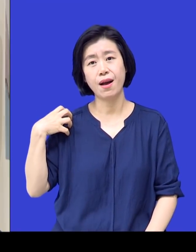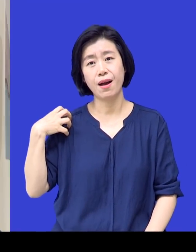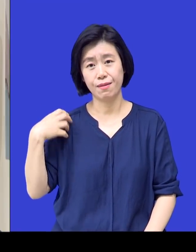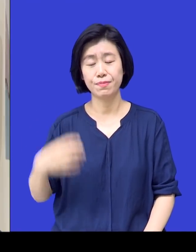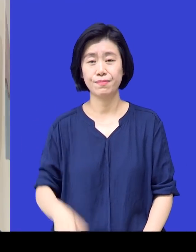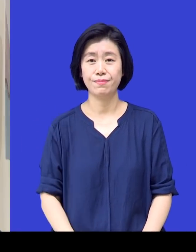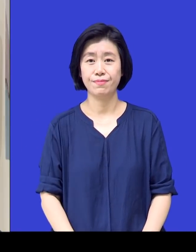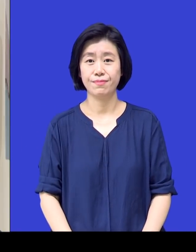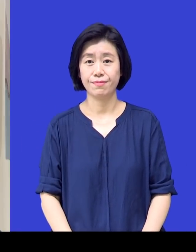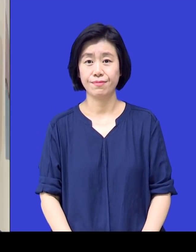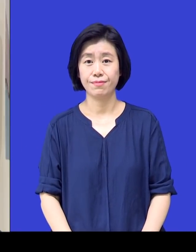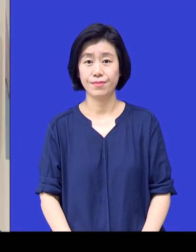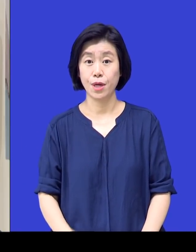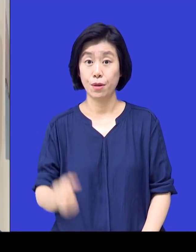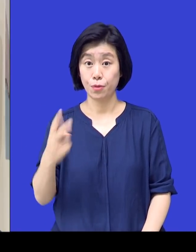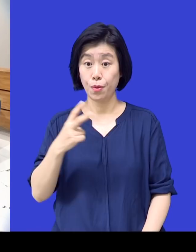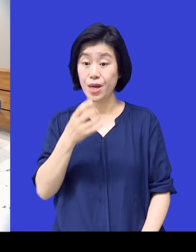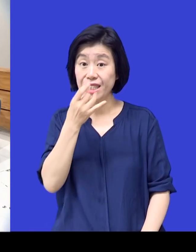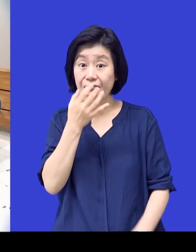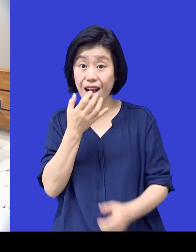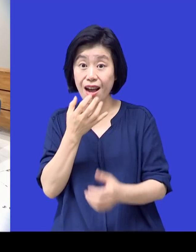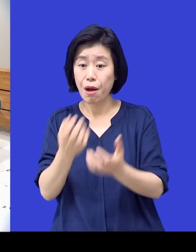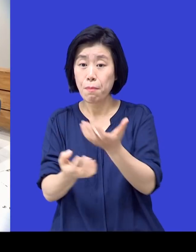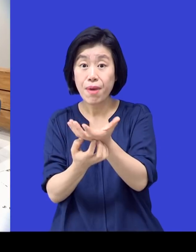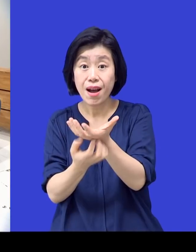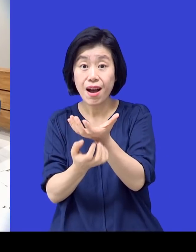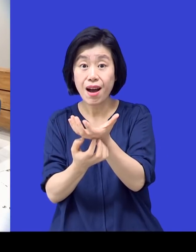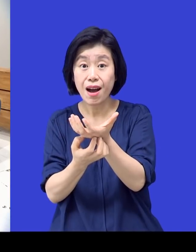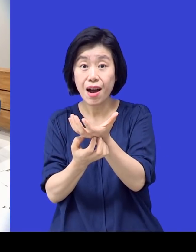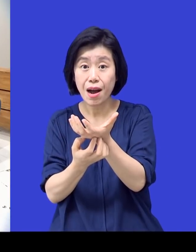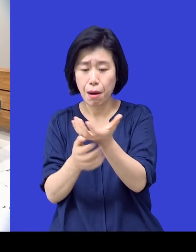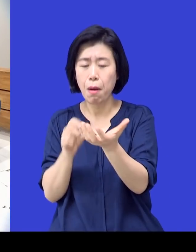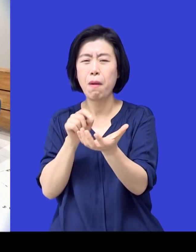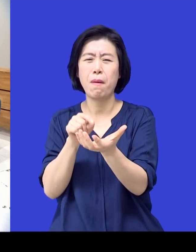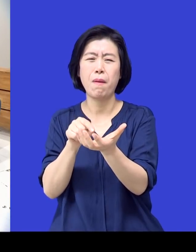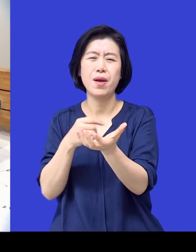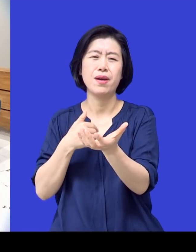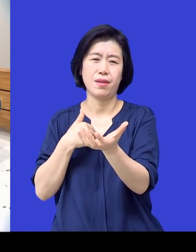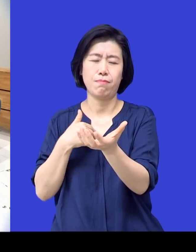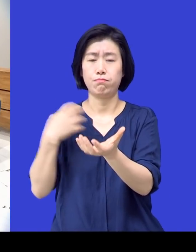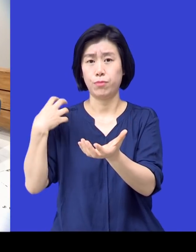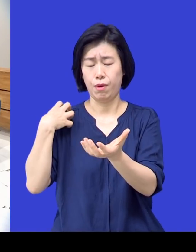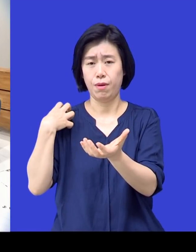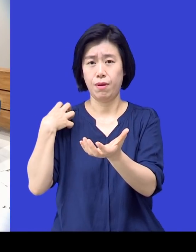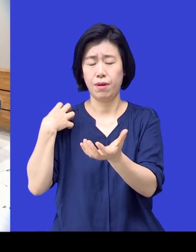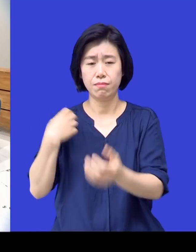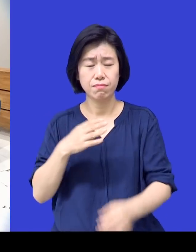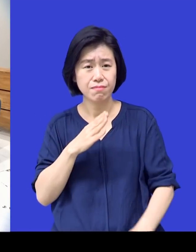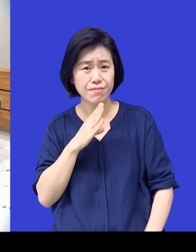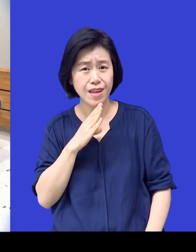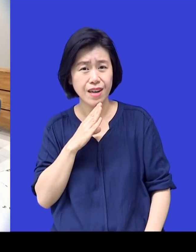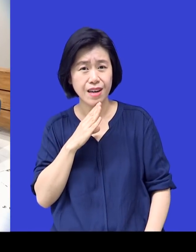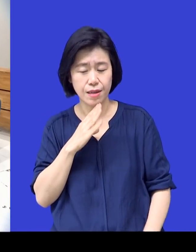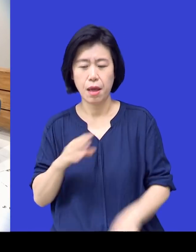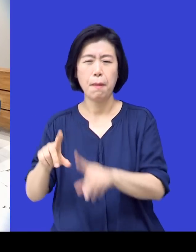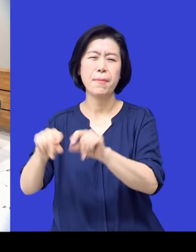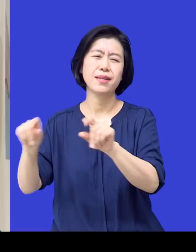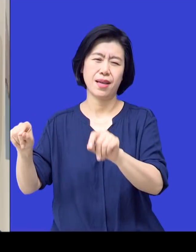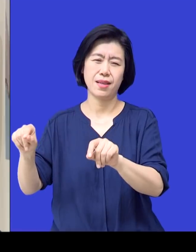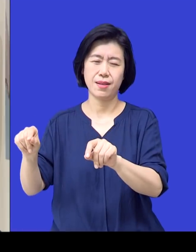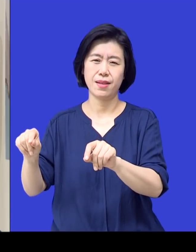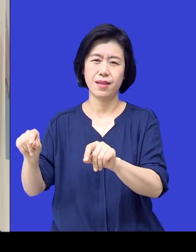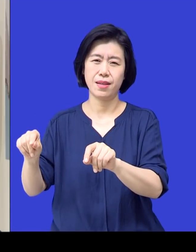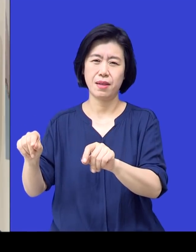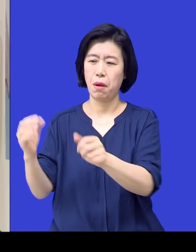근데 거기서 밥도 해놓고 제가 아니 그냥 밥만 앉혀놓고 네네. 반찬은 본인들이 알아서 하고요.